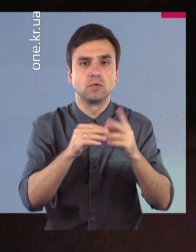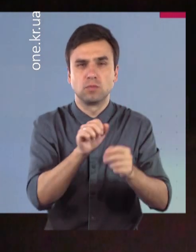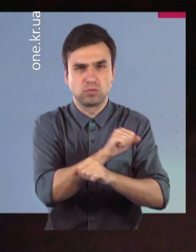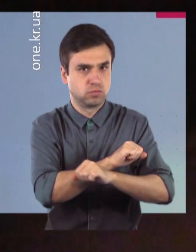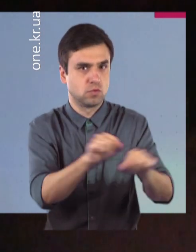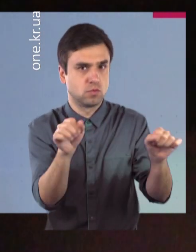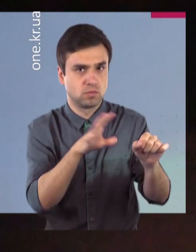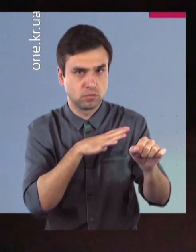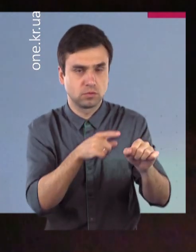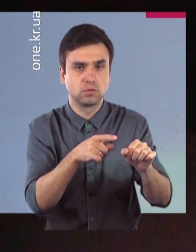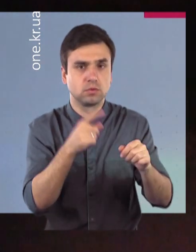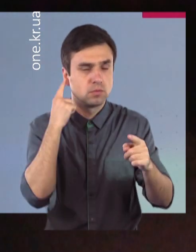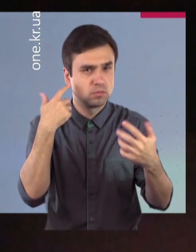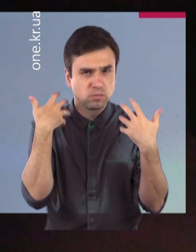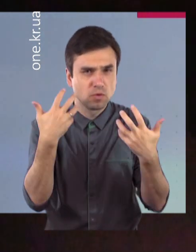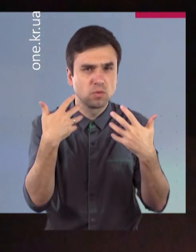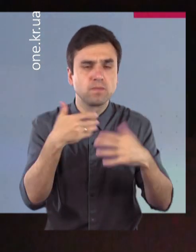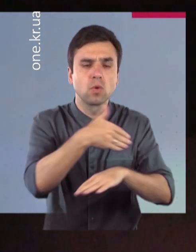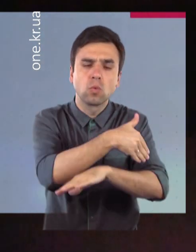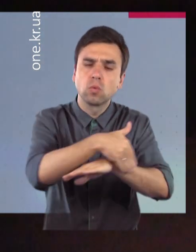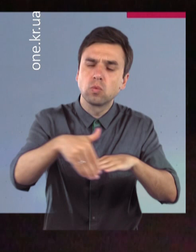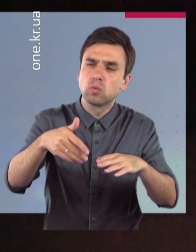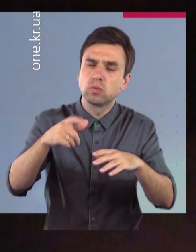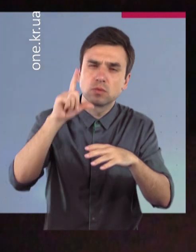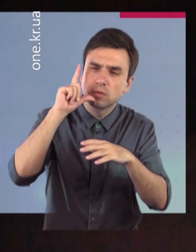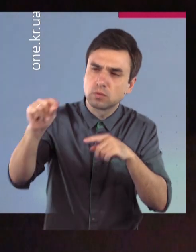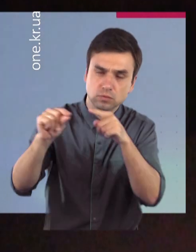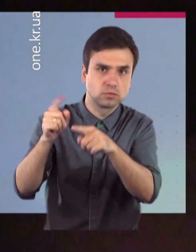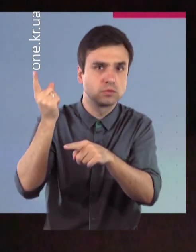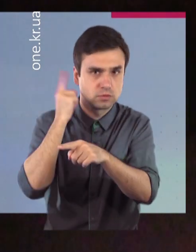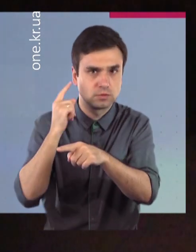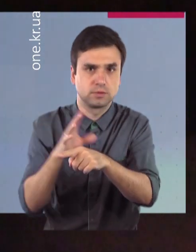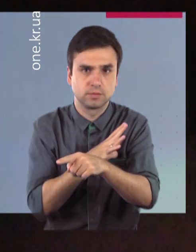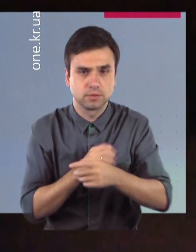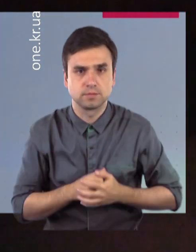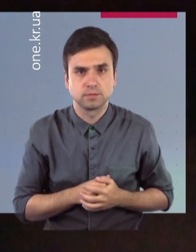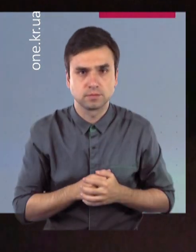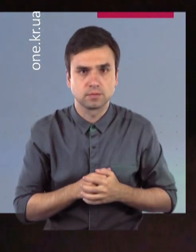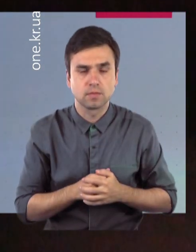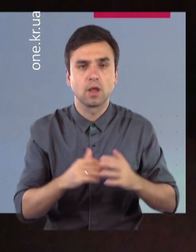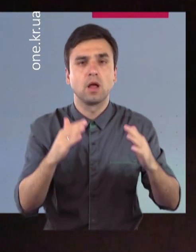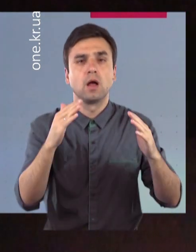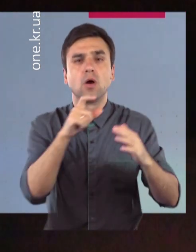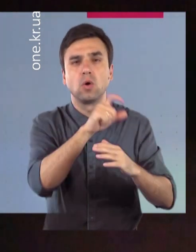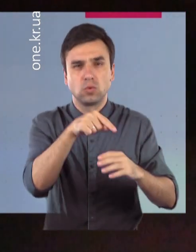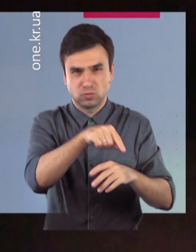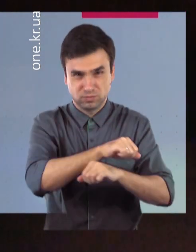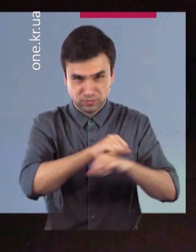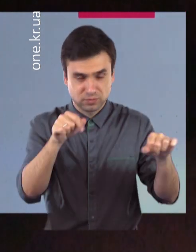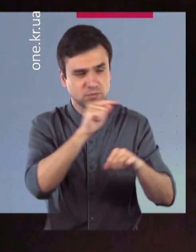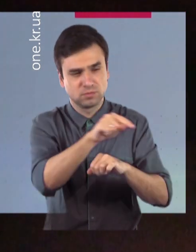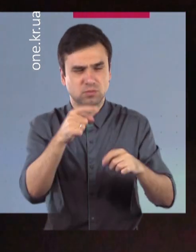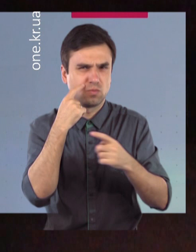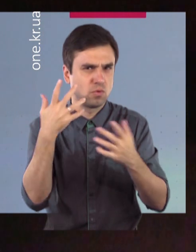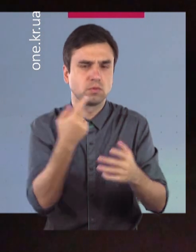вибух. Та такий, що було чутно аж у кінці вулиці. А наслідками стало те, що чи не більша частина тих, хто знаходився